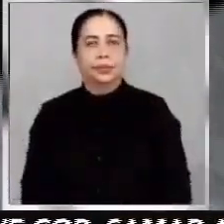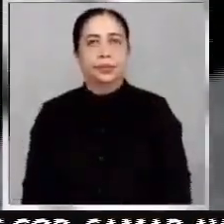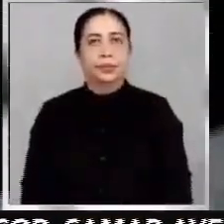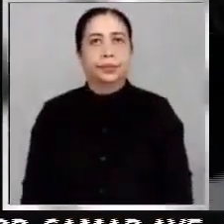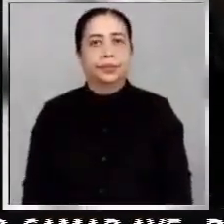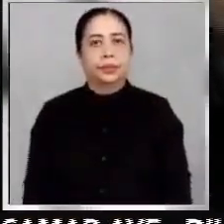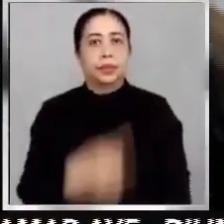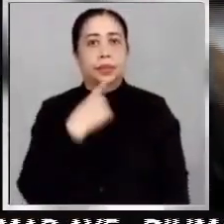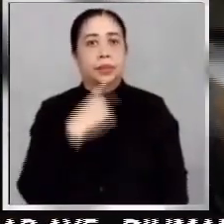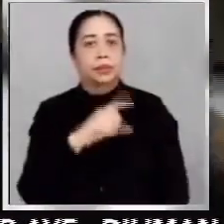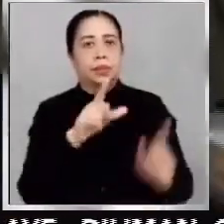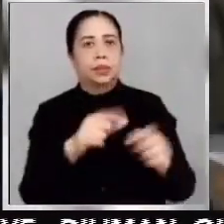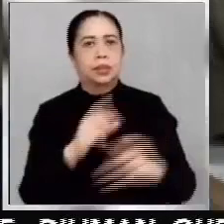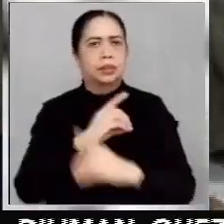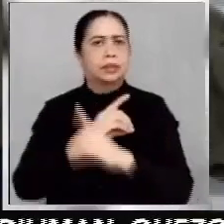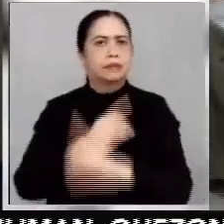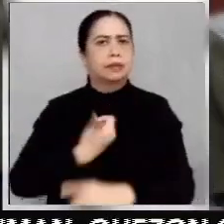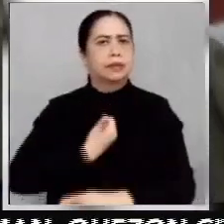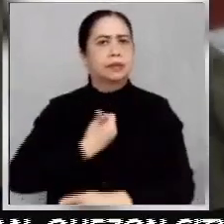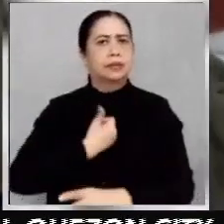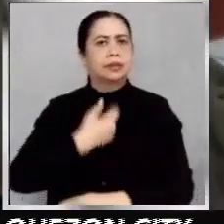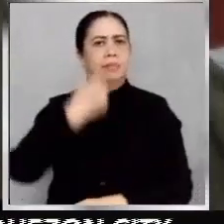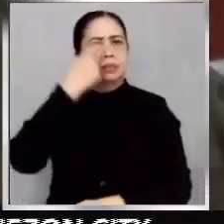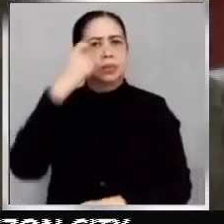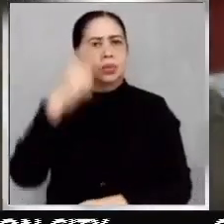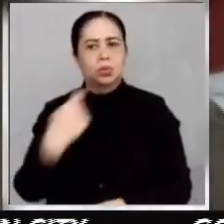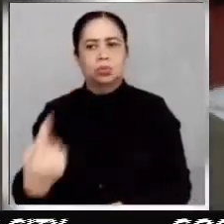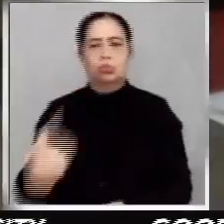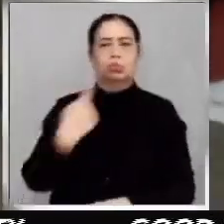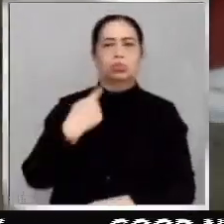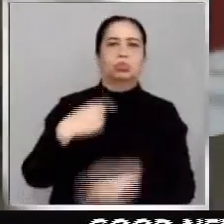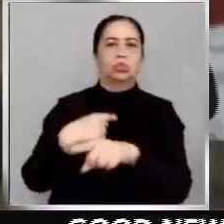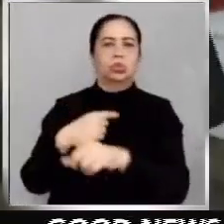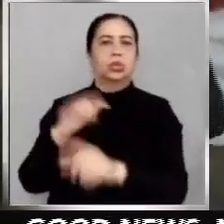ng suspect, dinepensahan niya lang ang sarili dahil susugurin daw siya noon